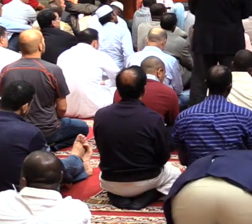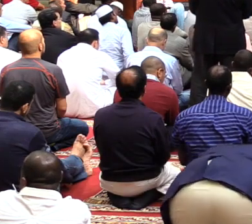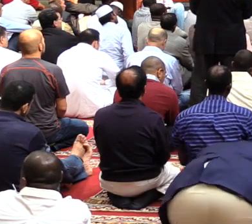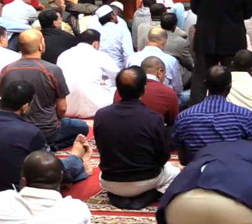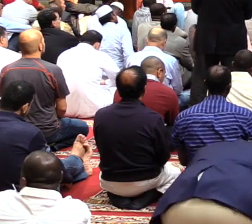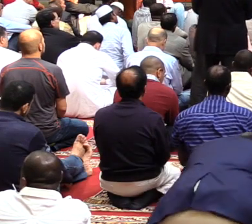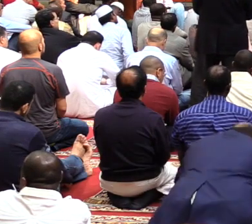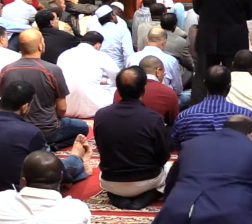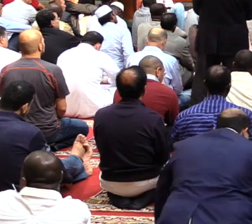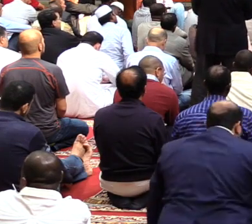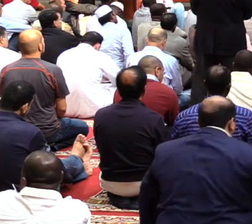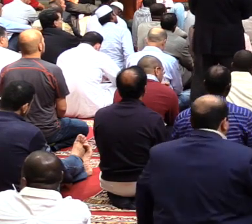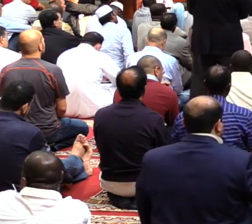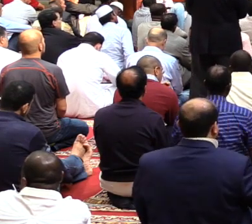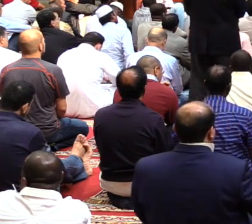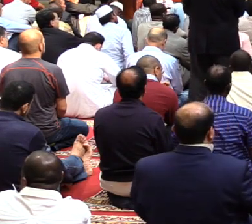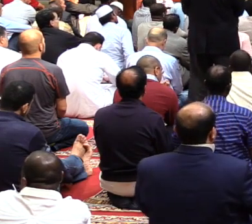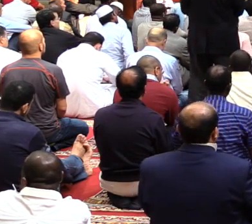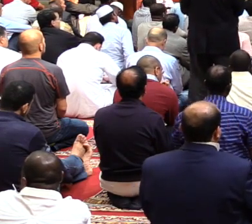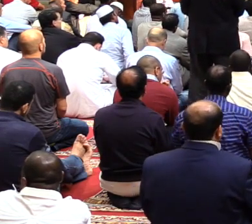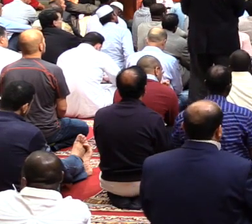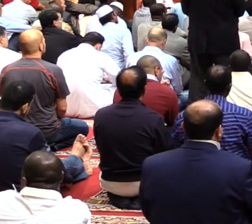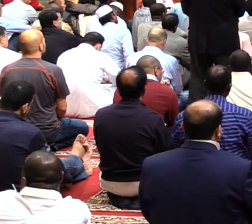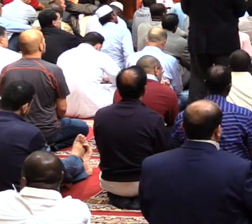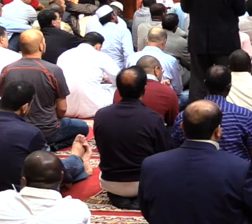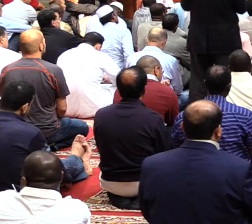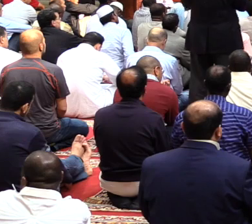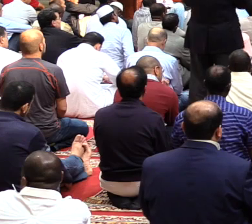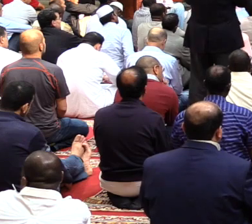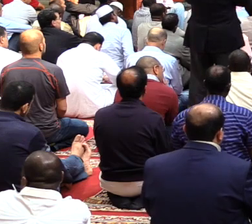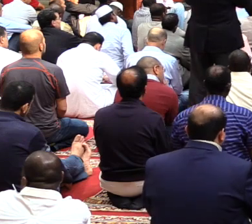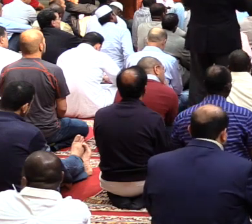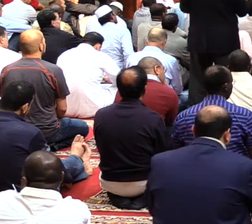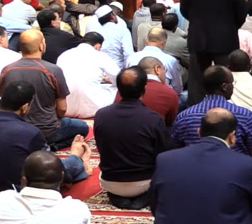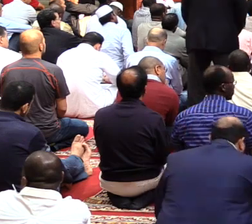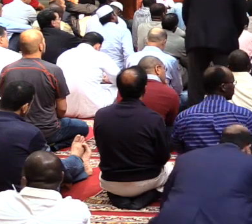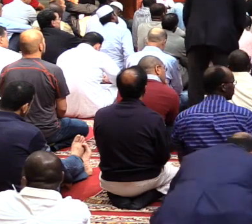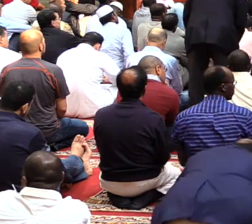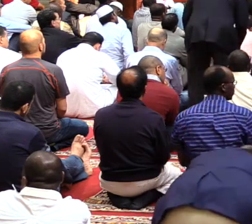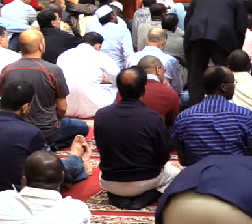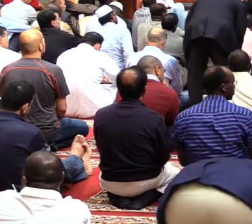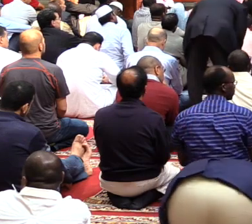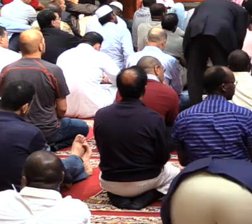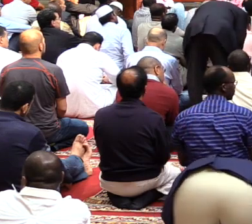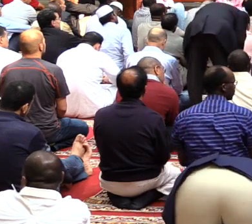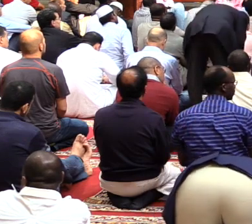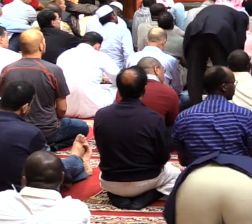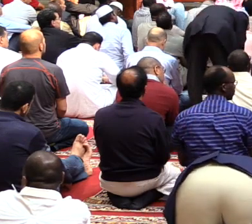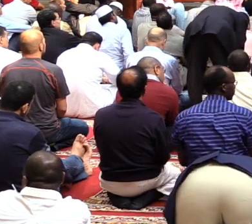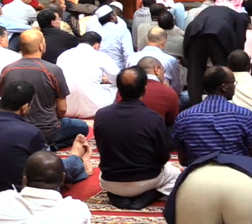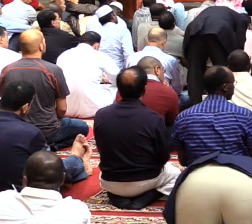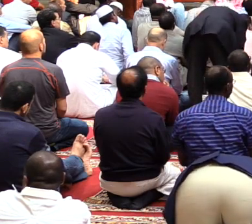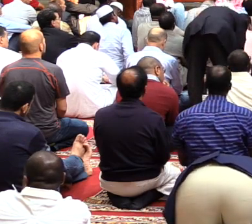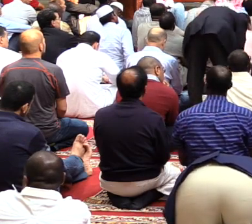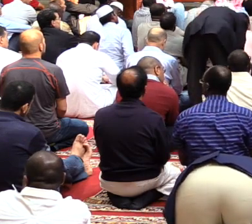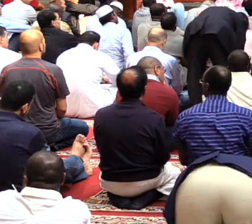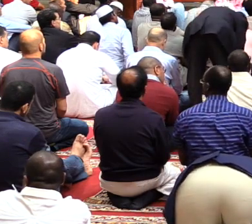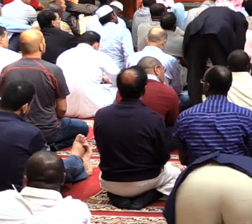الدين. أما بعد، we started last week to talk